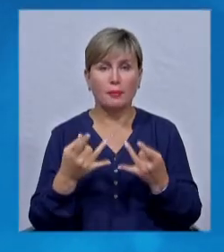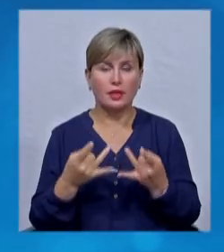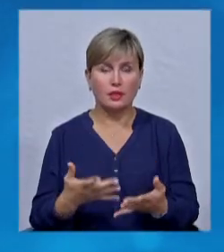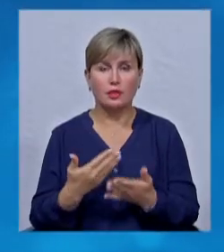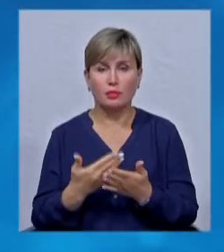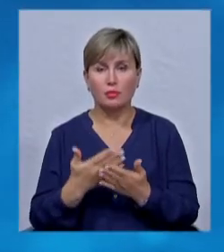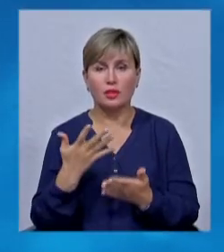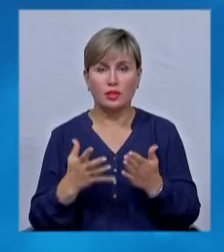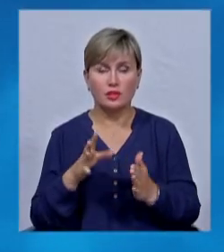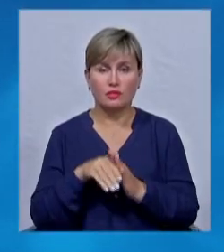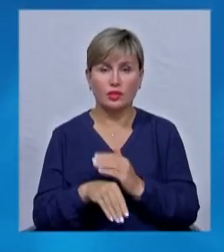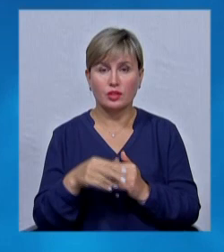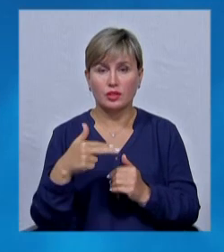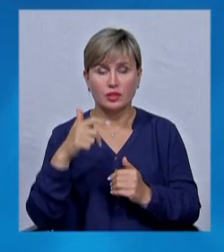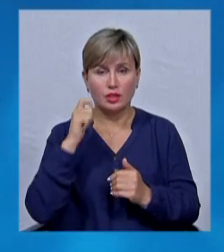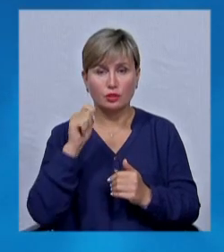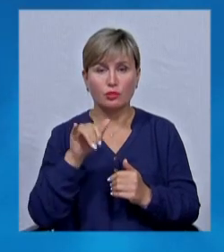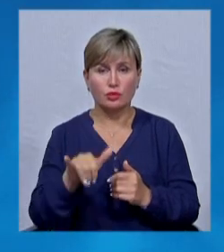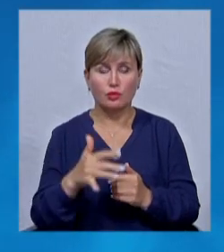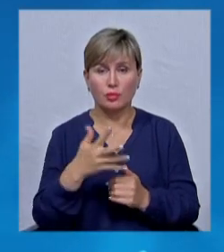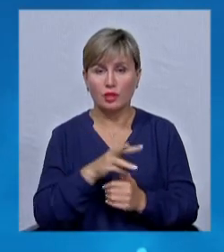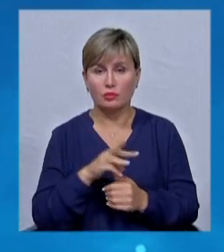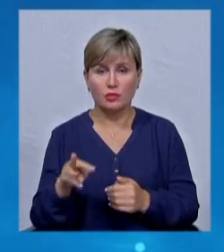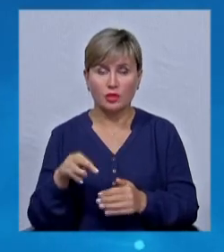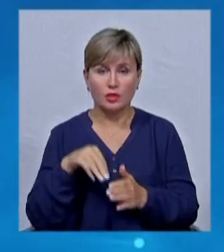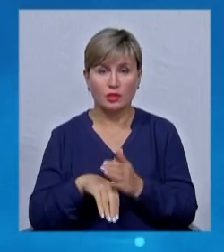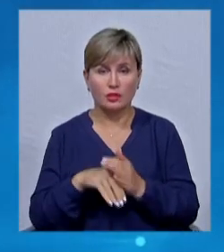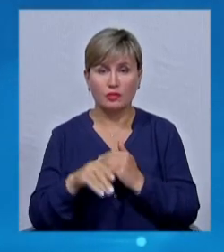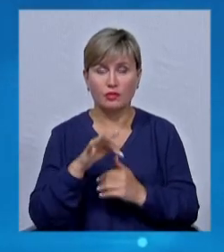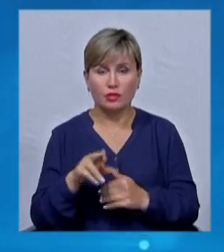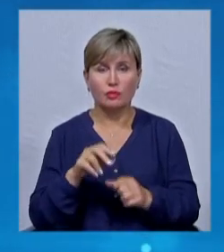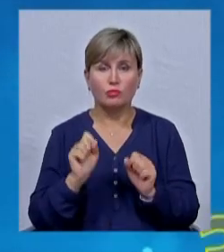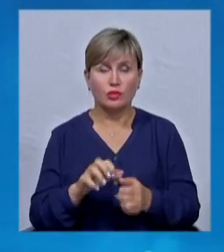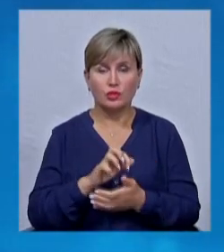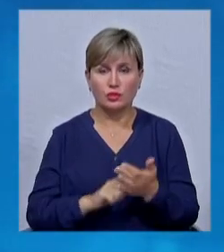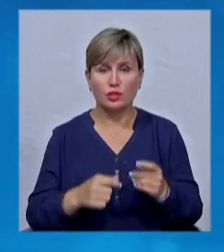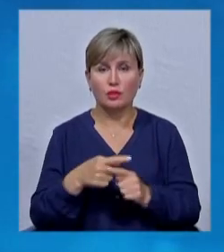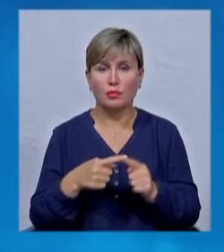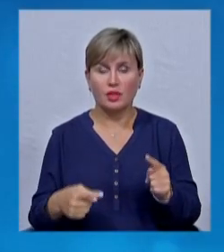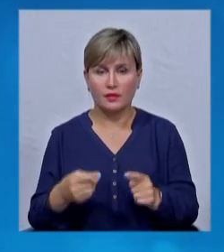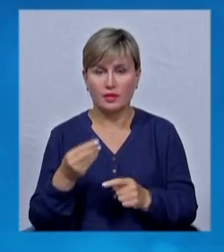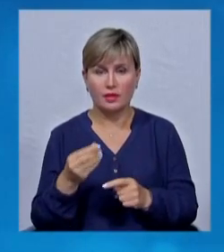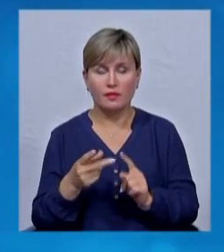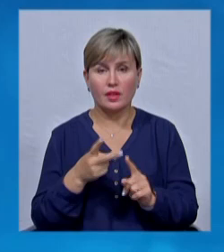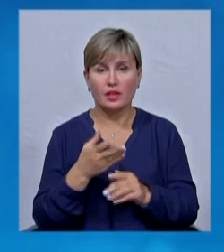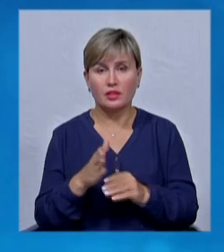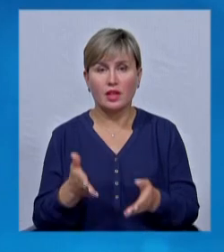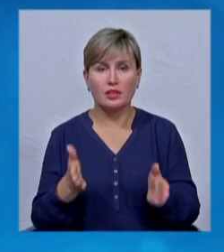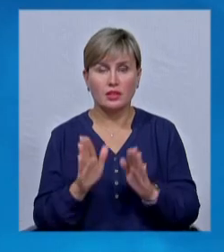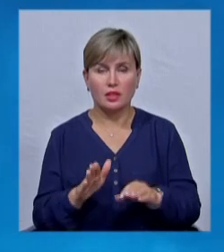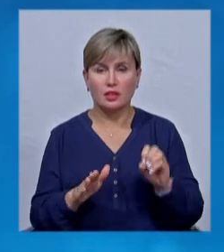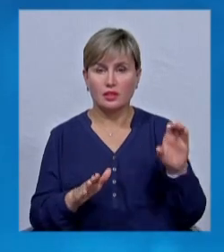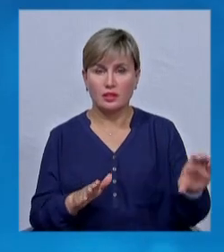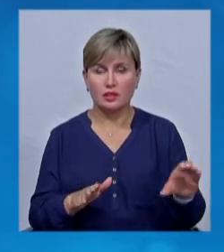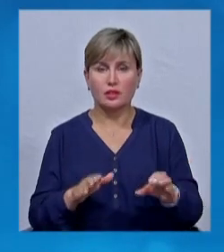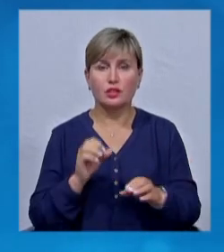например если вкладчику 30 лет у него 5 миллионов накопительном фонде то он может снять половину из этой суммы вторая часть остается в нпф